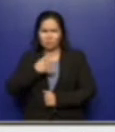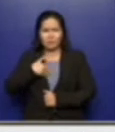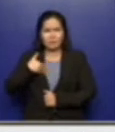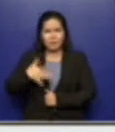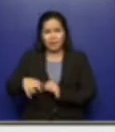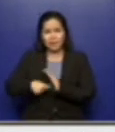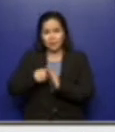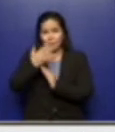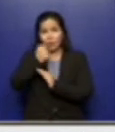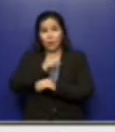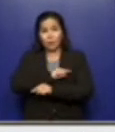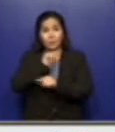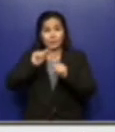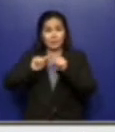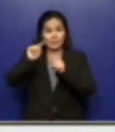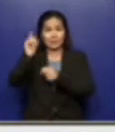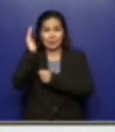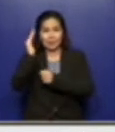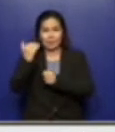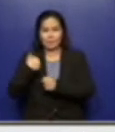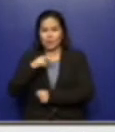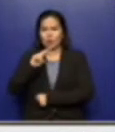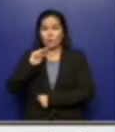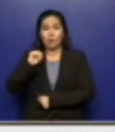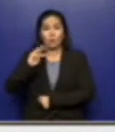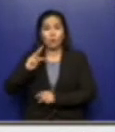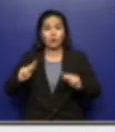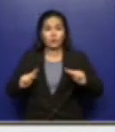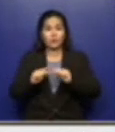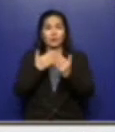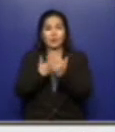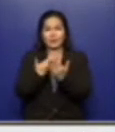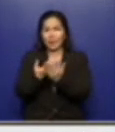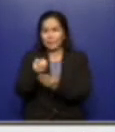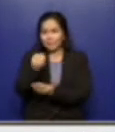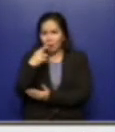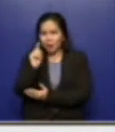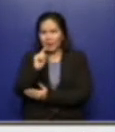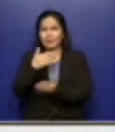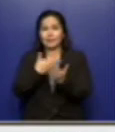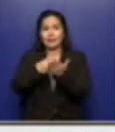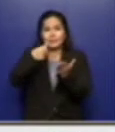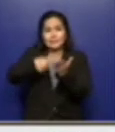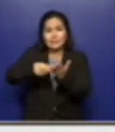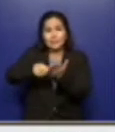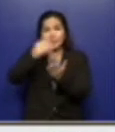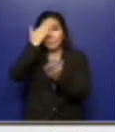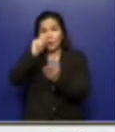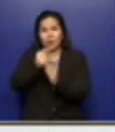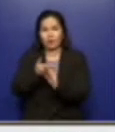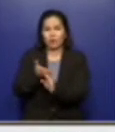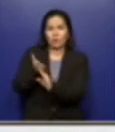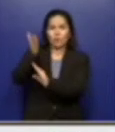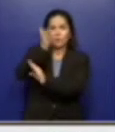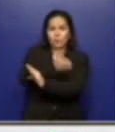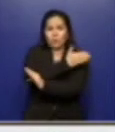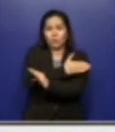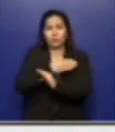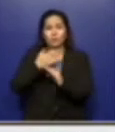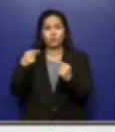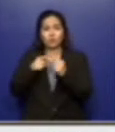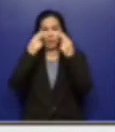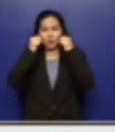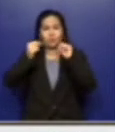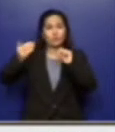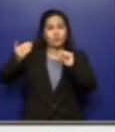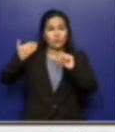มีรัฐมนตรีว่าการกระทรวงการคลังบอกว่าหนี้ที่เกิดขึ้นเกิดจากการก่อหนี้สมัยของท่านอดีตนาย